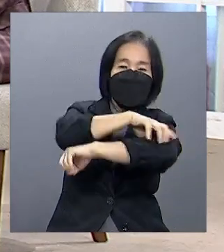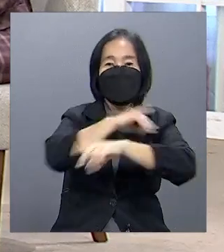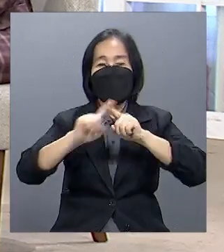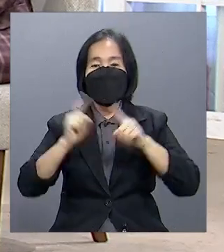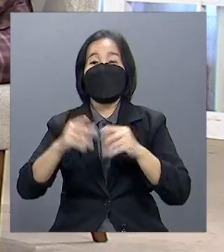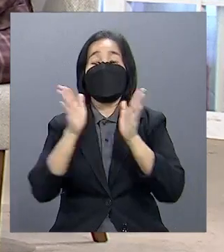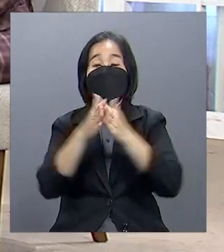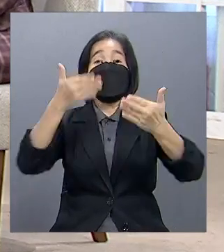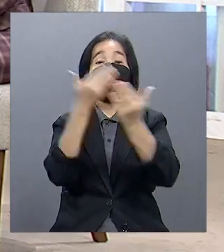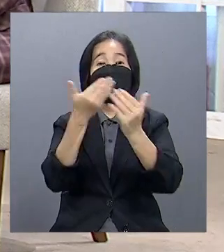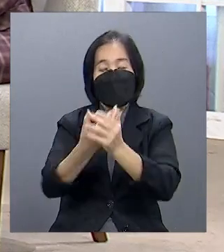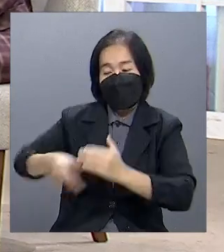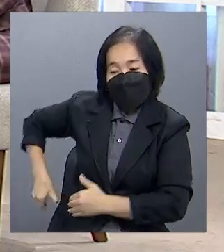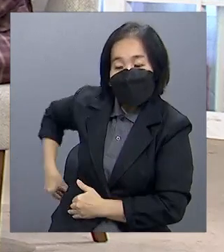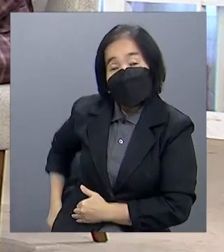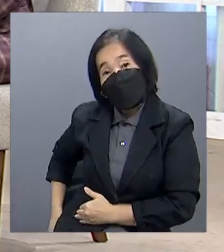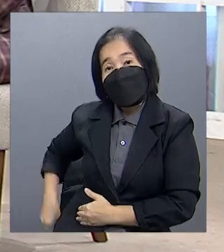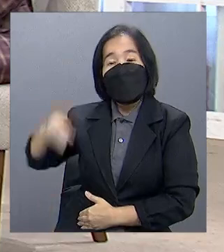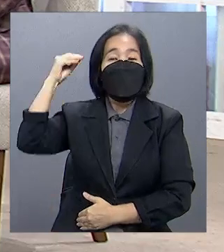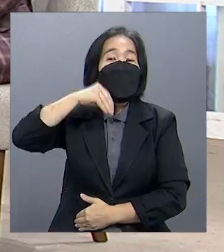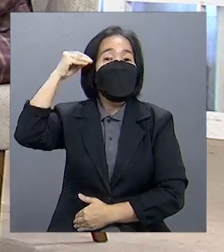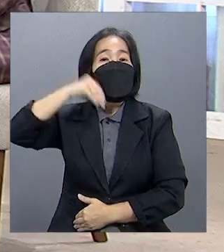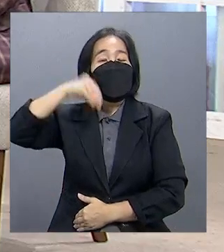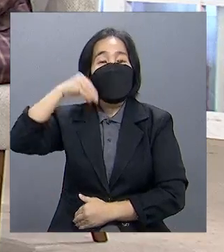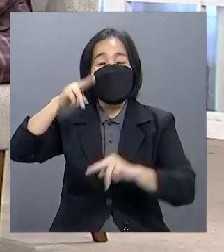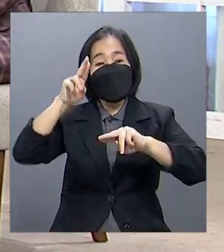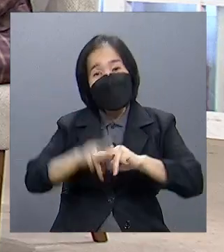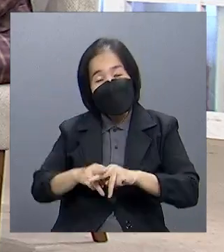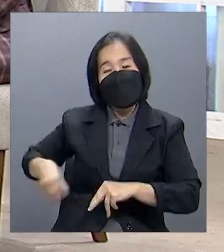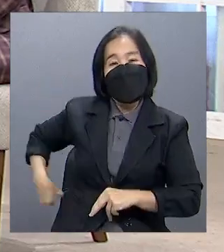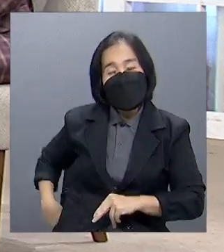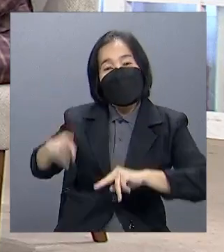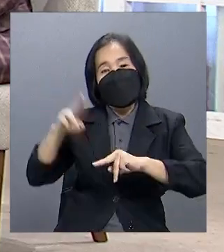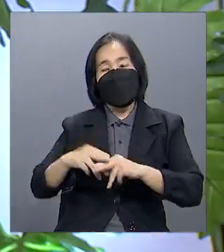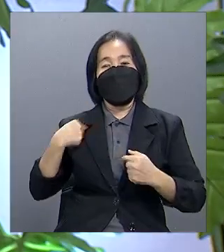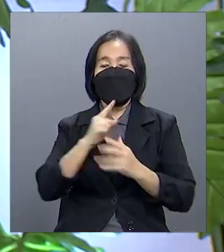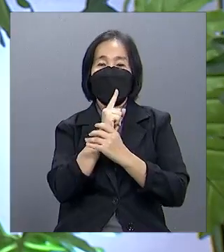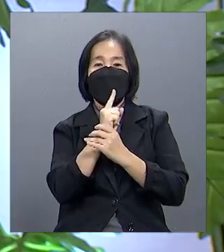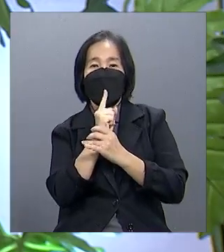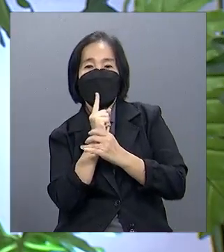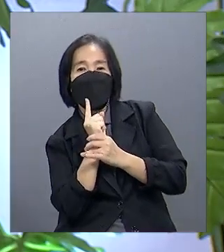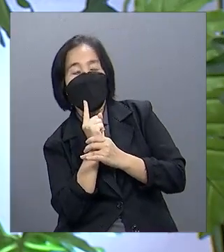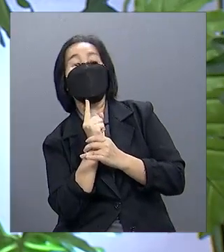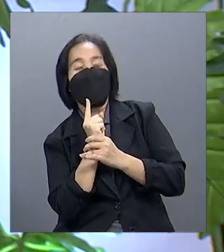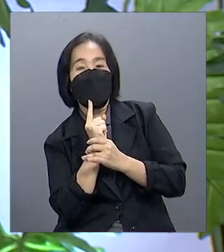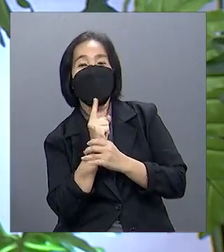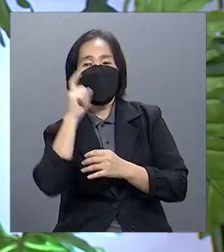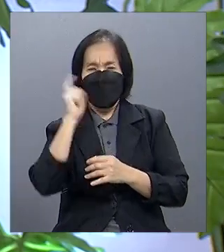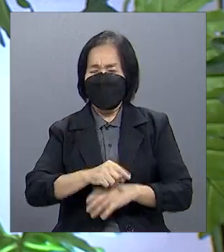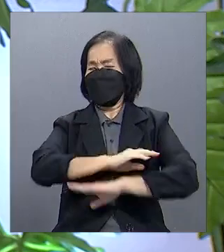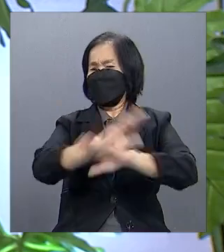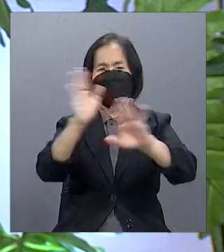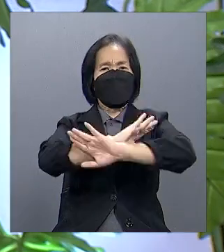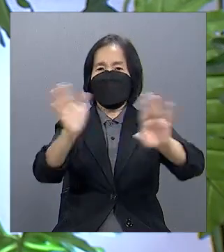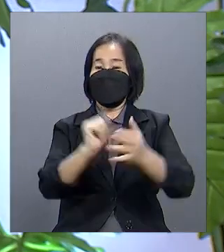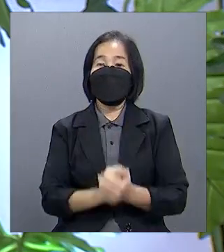ไปนั่งเนี่ยฮะนั่งทับบ่อยๆอาจจะมีความเสี่ยงที่ทำให้กระดูกสันหลังคดได้นะครับทางที่ดีก็ควรจะหลีกเลี่ยงนอกจากนั้นการหลีก